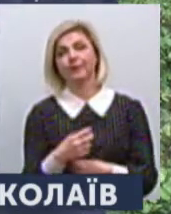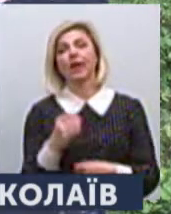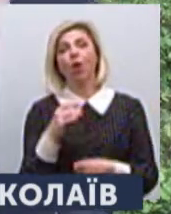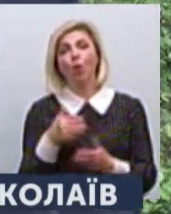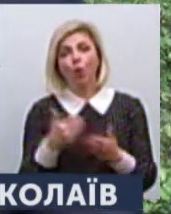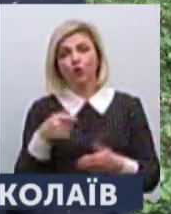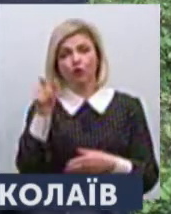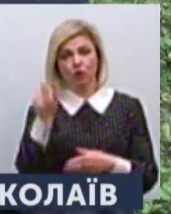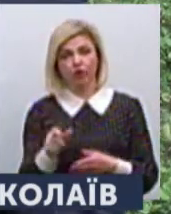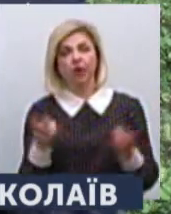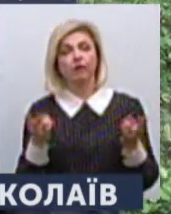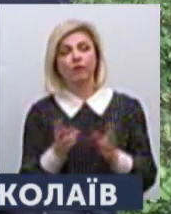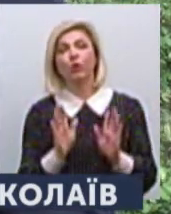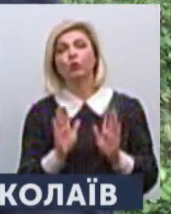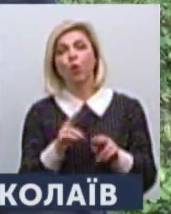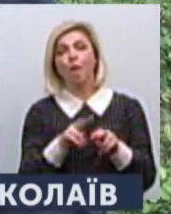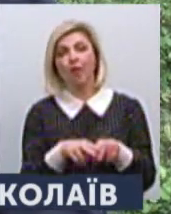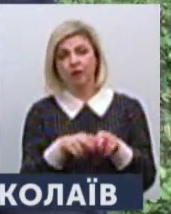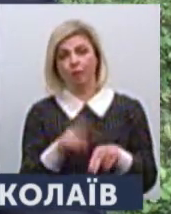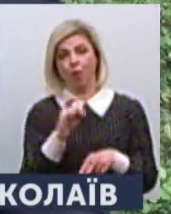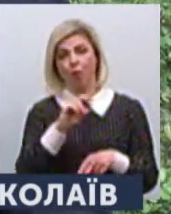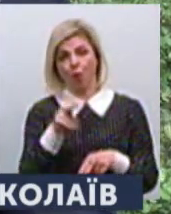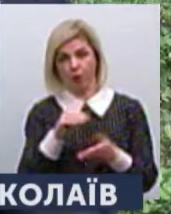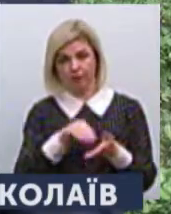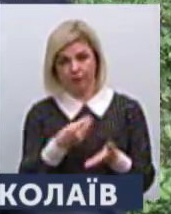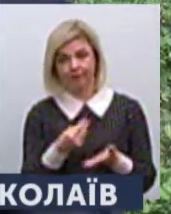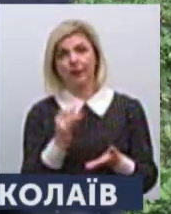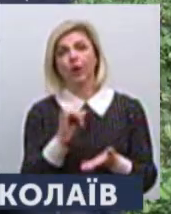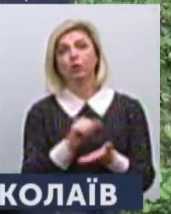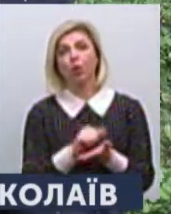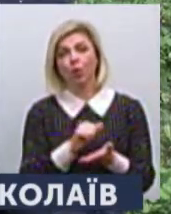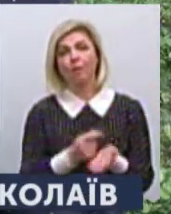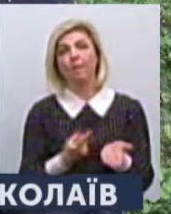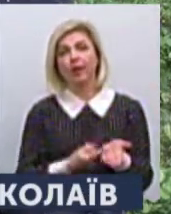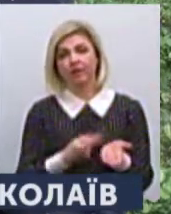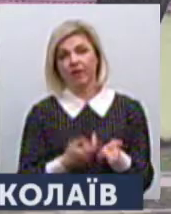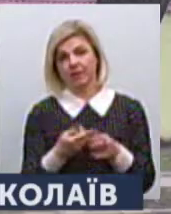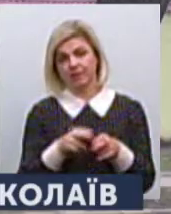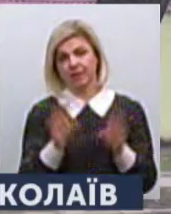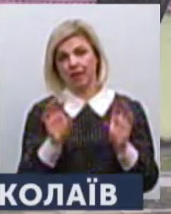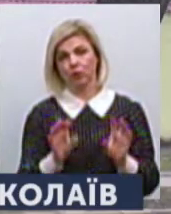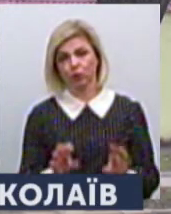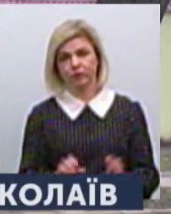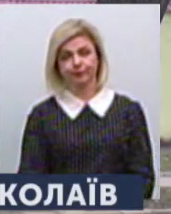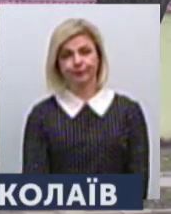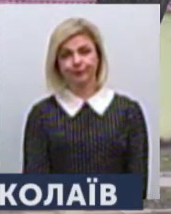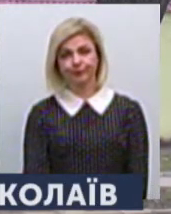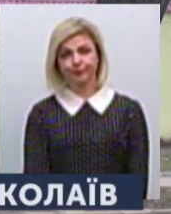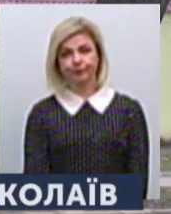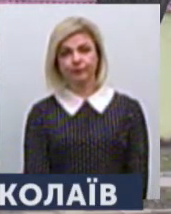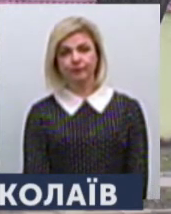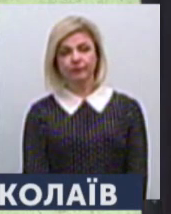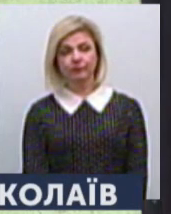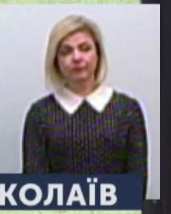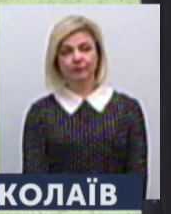людини потрібен тільки паспорт, ідентифікаційний код і документ, який підтверджує цей статус. Світлана Кльосова, Валентина Гурова,